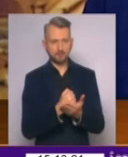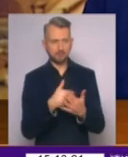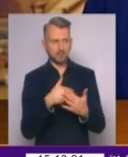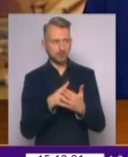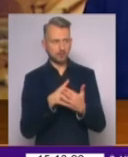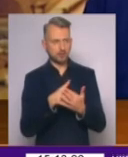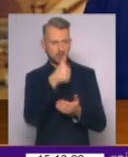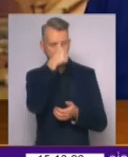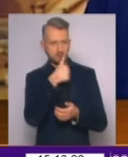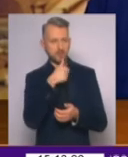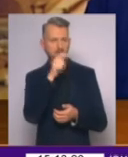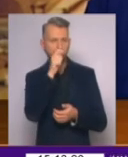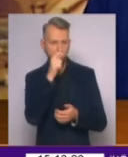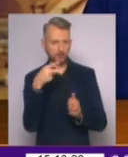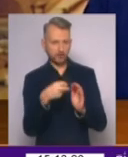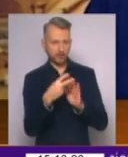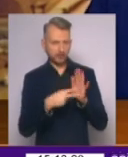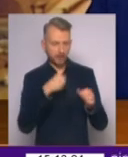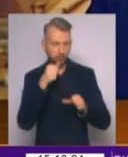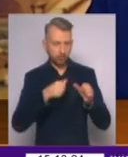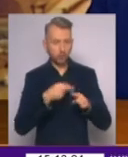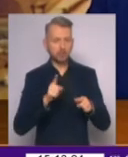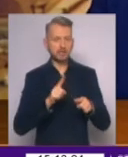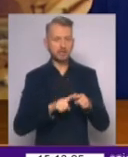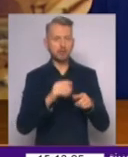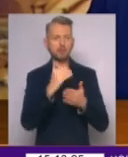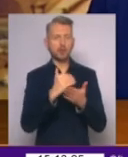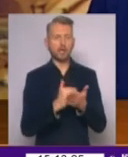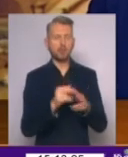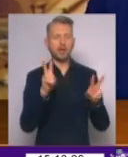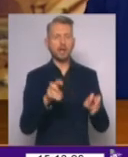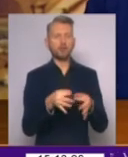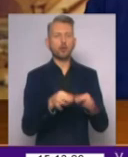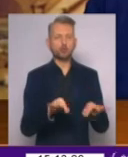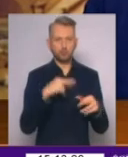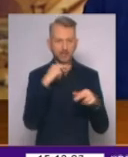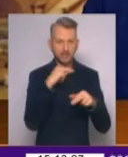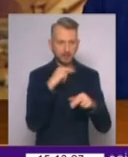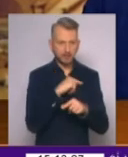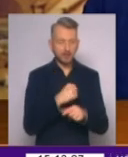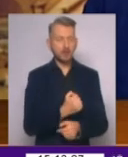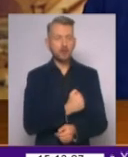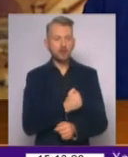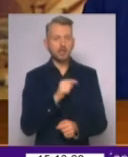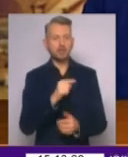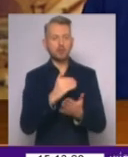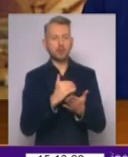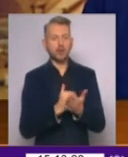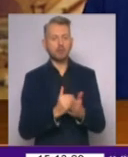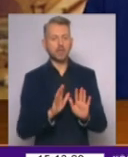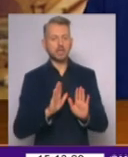квітні 2017 року. Це так звана програма «Доступні ліки». Так. На жаль, ця програма